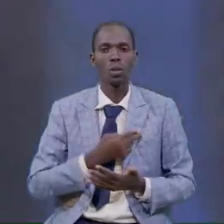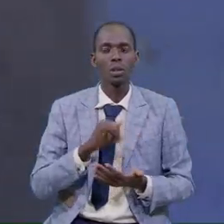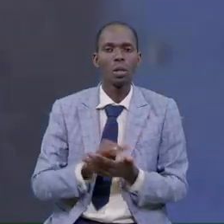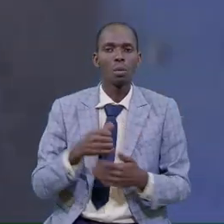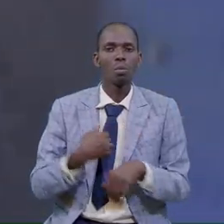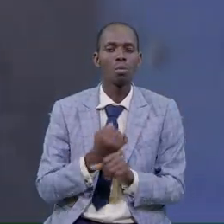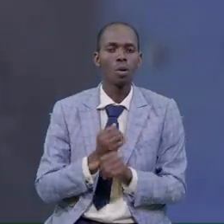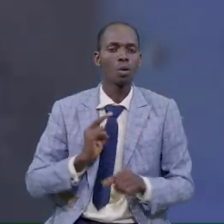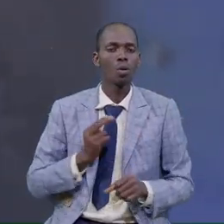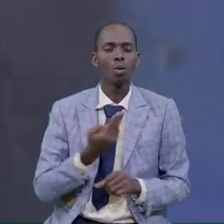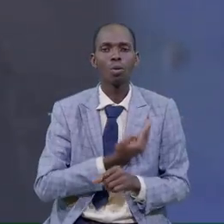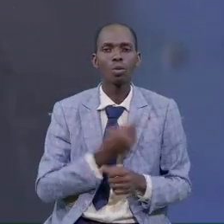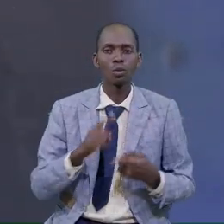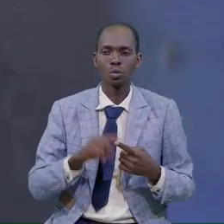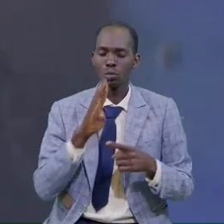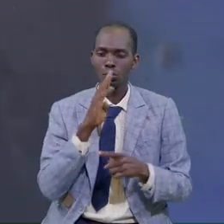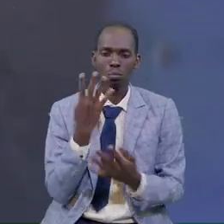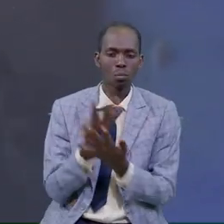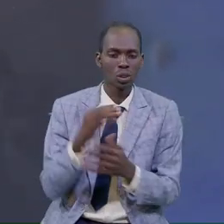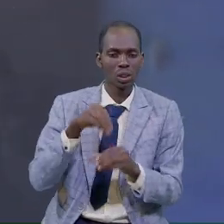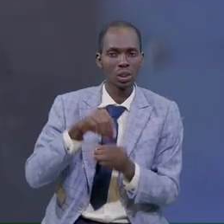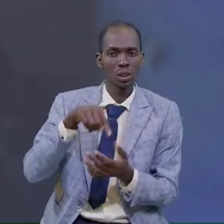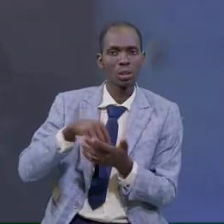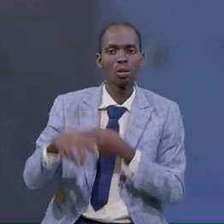nous n'évoluons pas dans le monde.